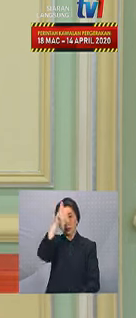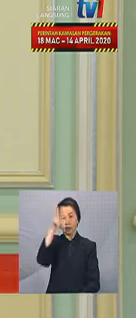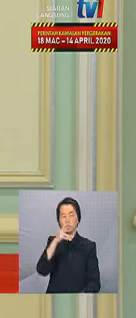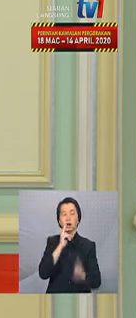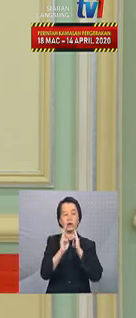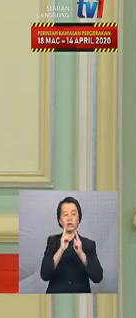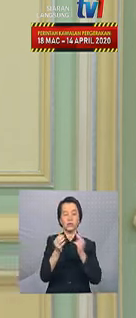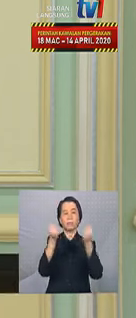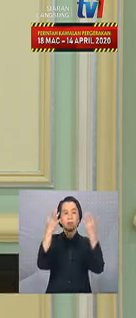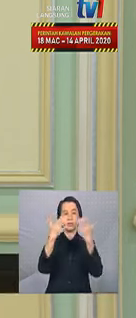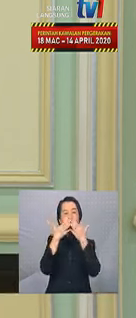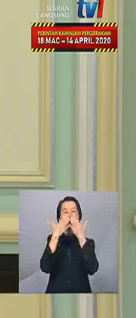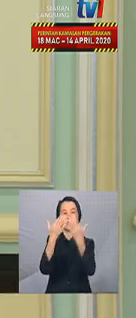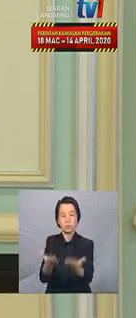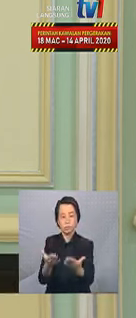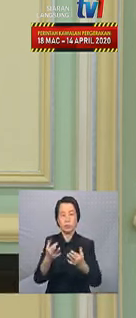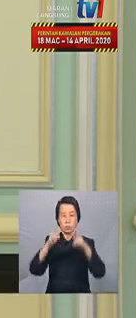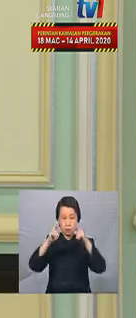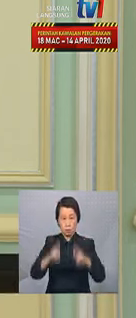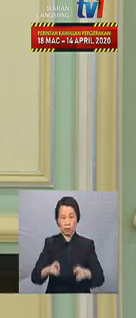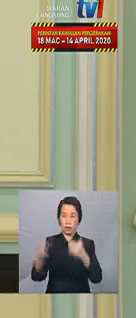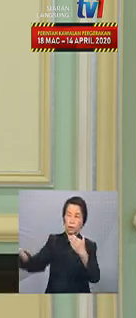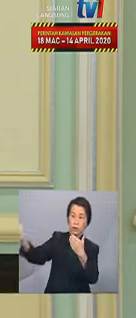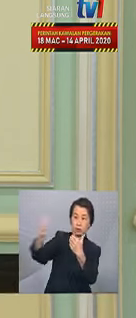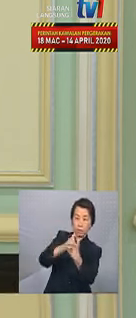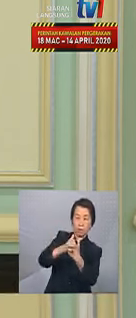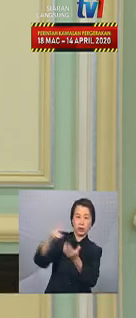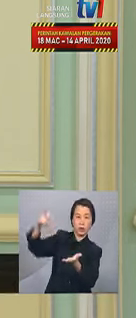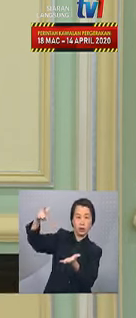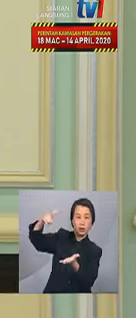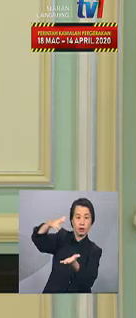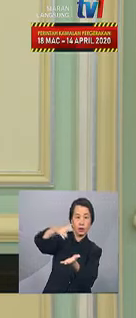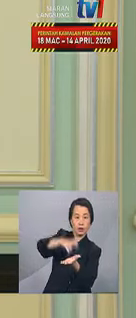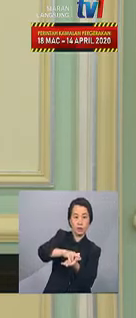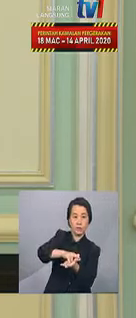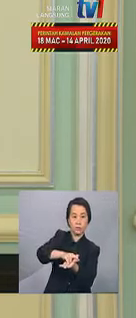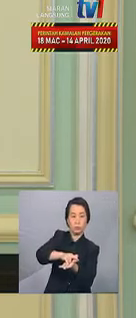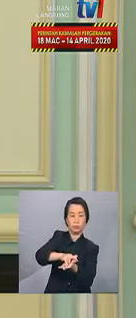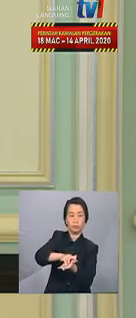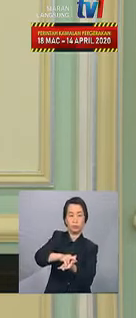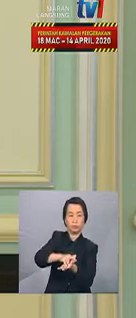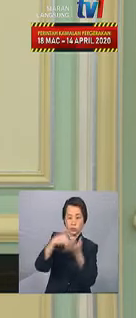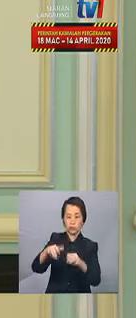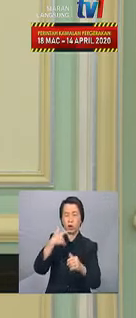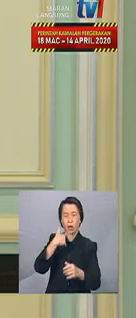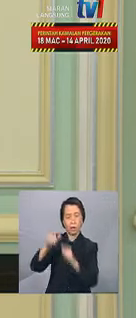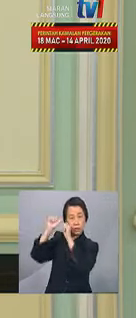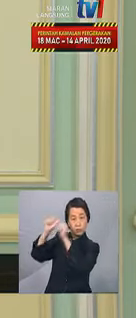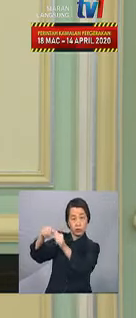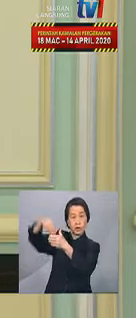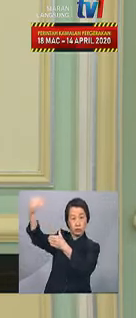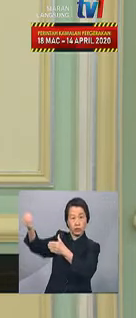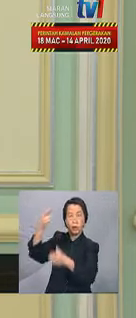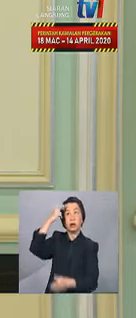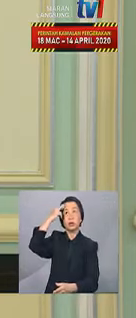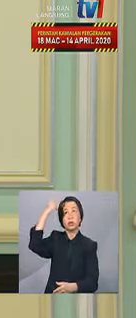terima kasih kepada rakyat kita yang pulang dari luar negara walaupun lah lama di luar negara,